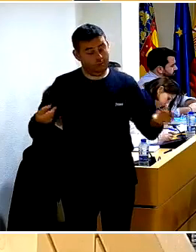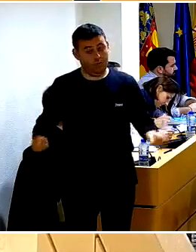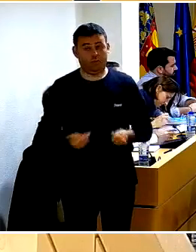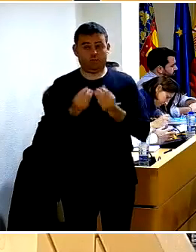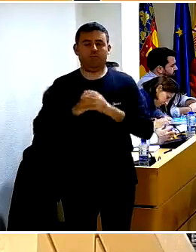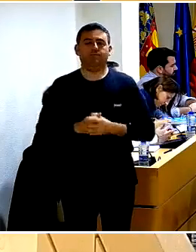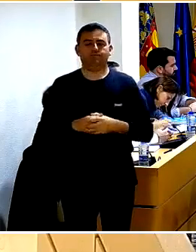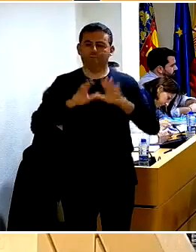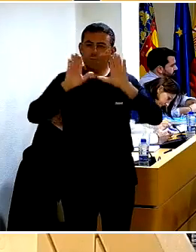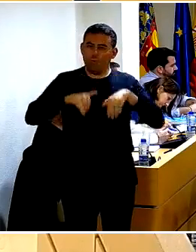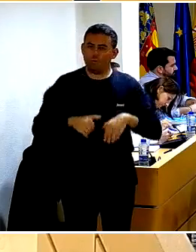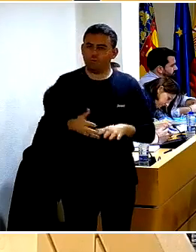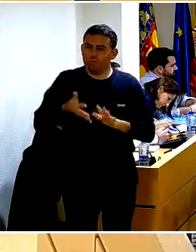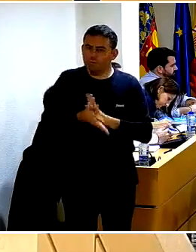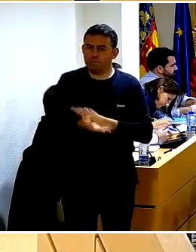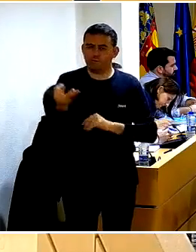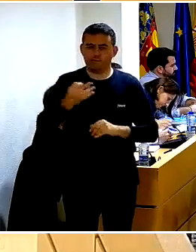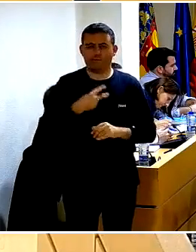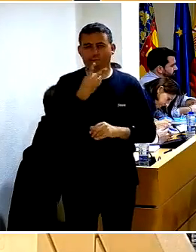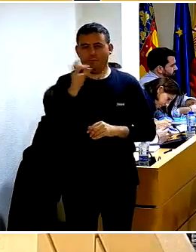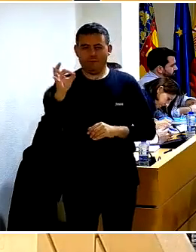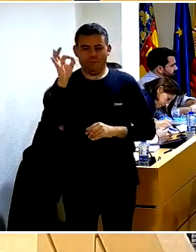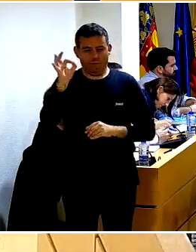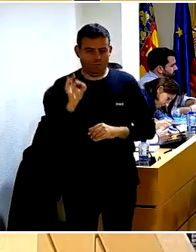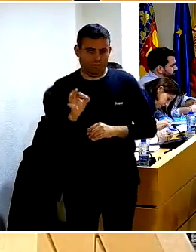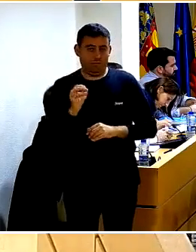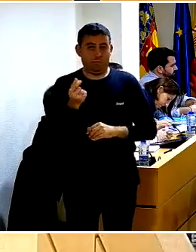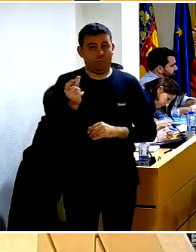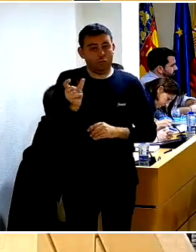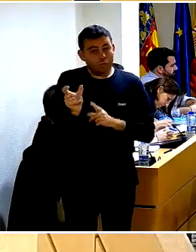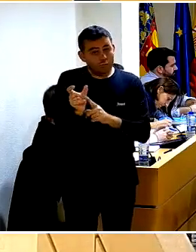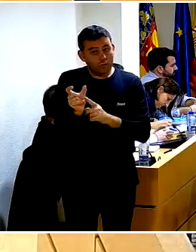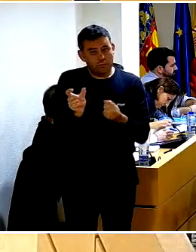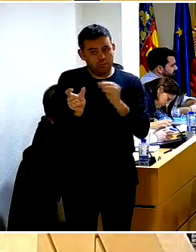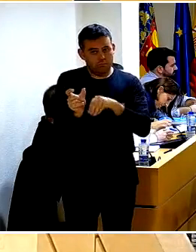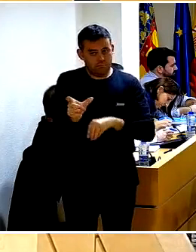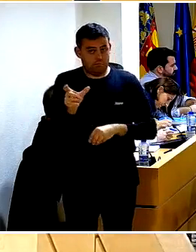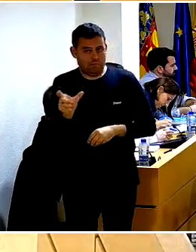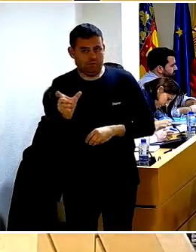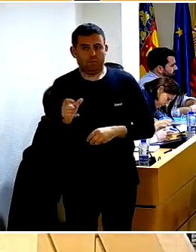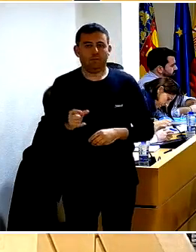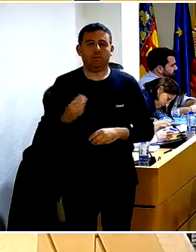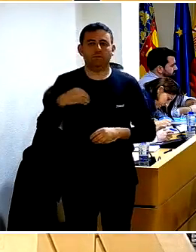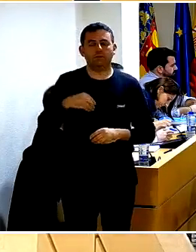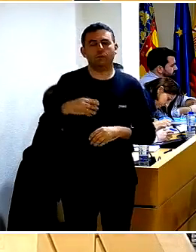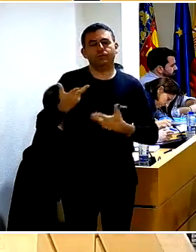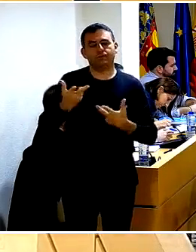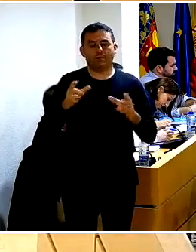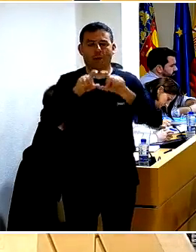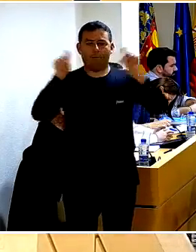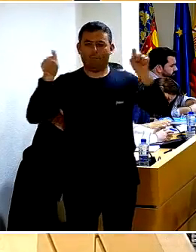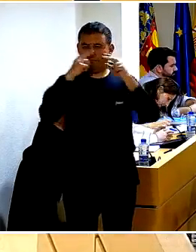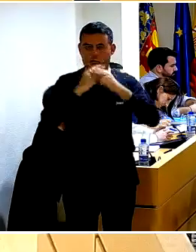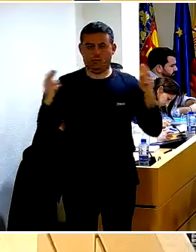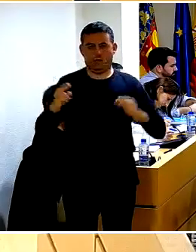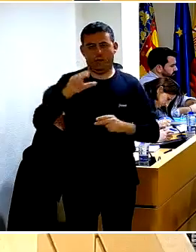Per últim, destacar l'increment del 20% del pressupost de l'empresa pública Espai perquè necessita de majors recursos per a